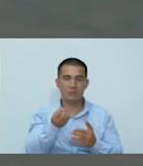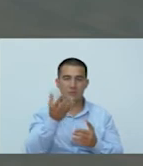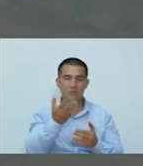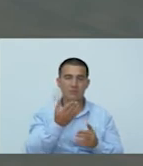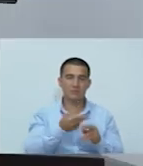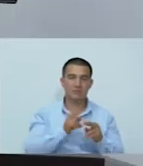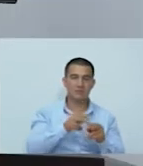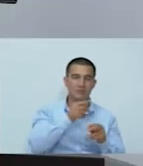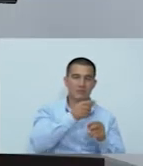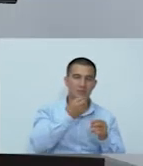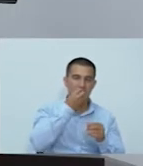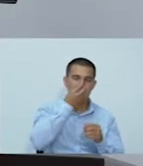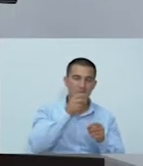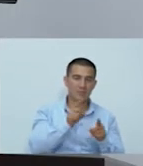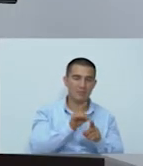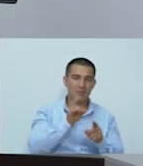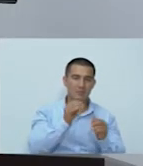5 ta tomchi elementi